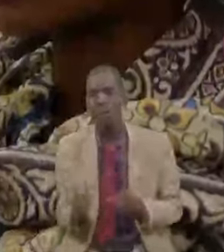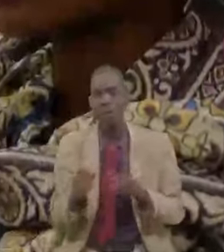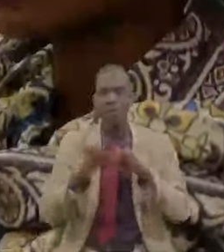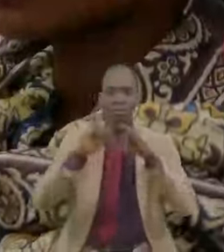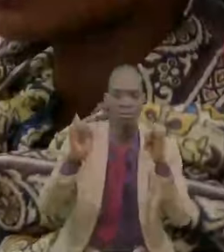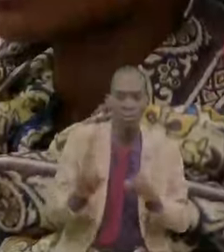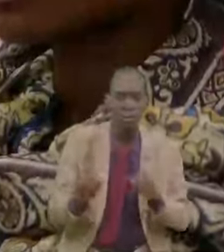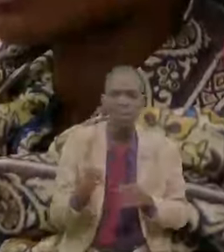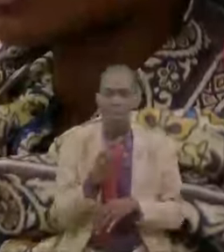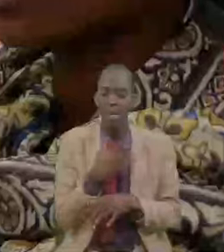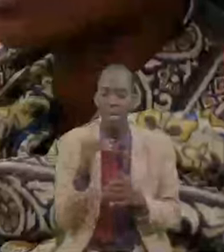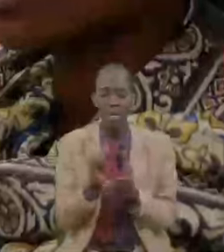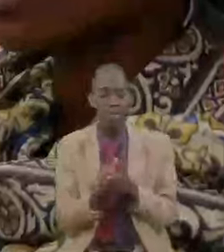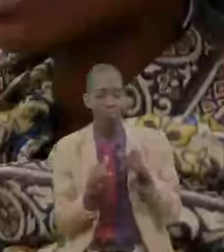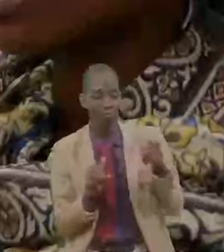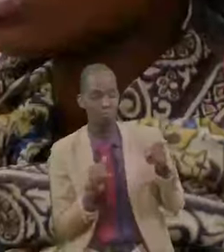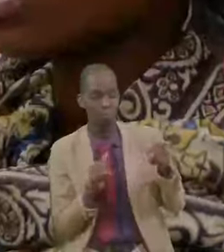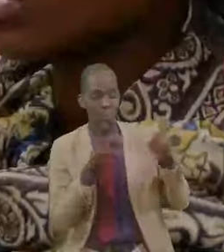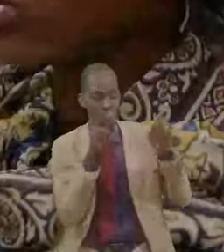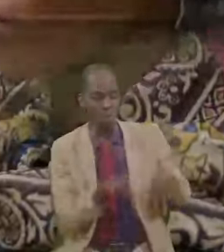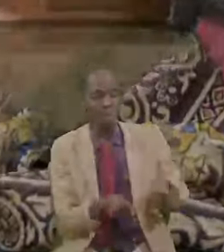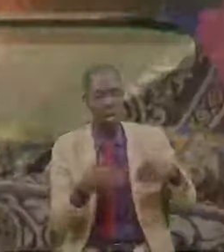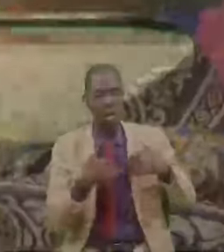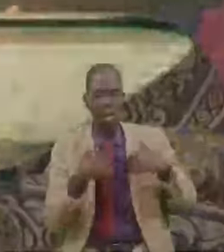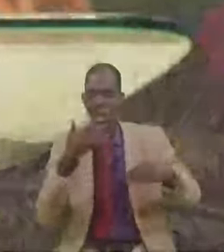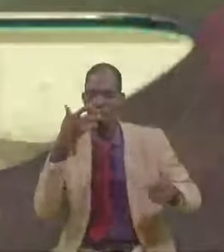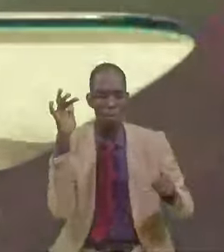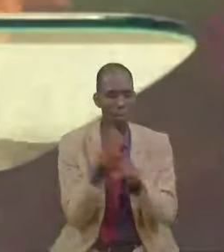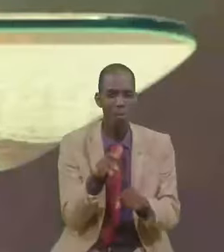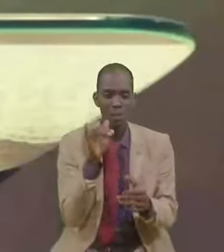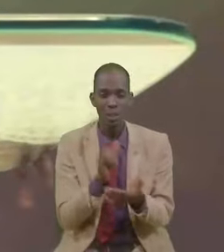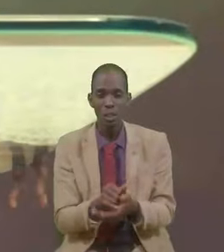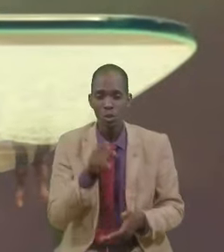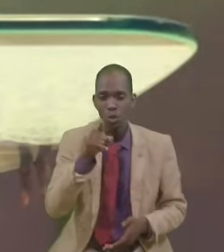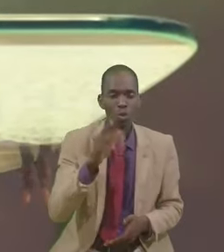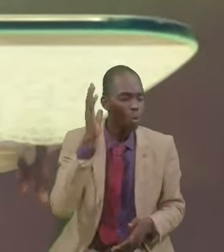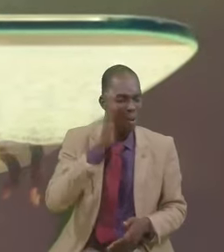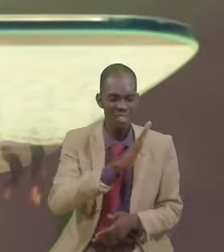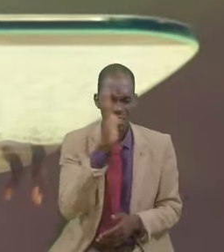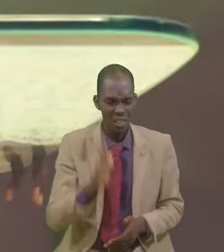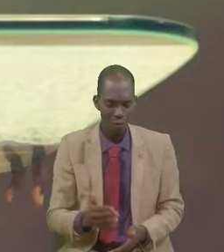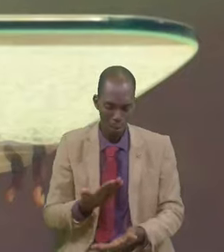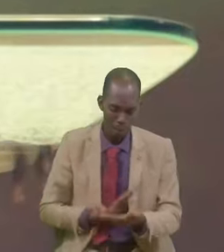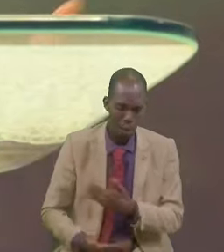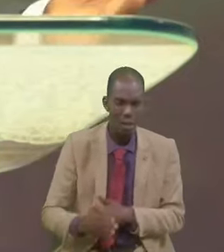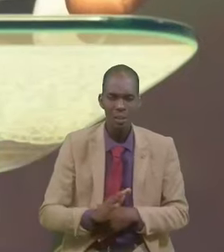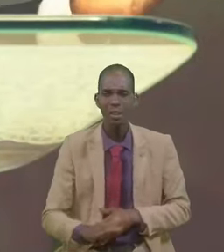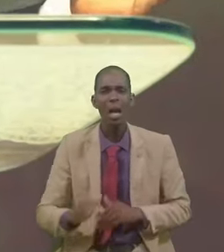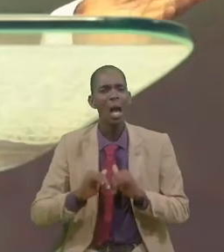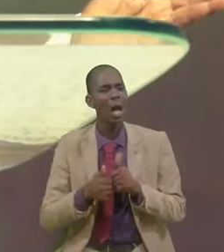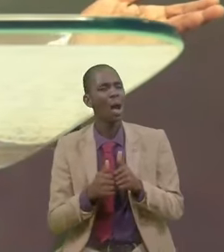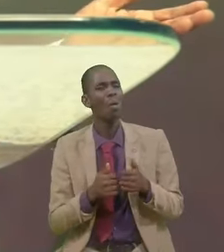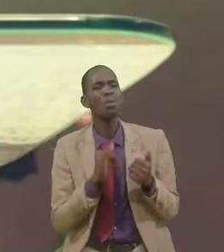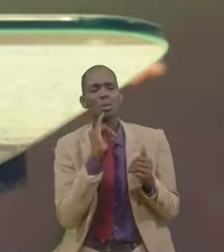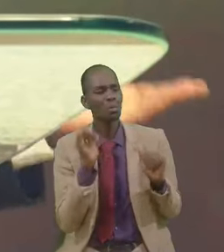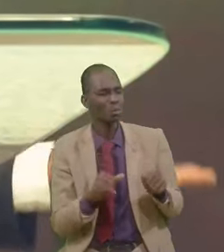coup, la personne a juré que tu n'auras jamais d'enfant. Pourquoi elle a juré?